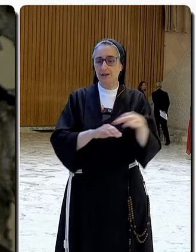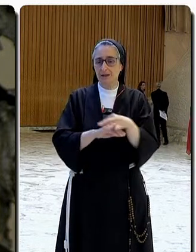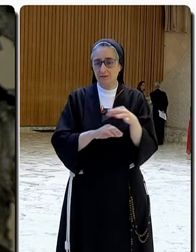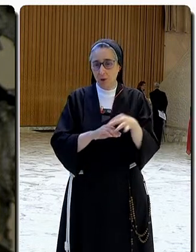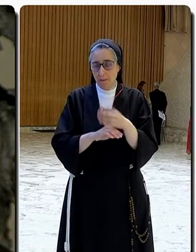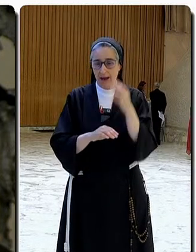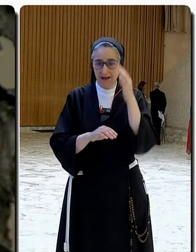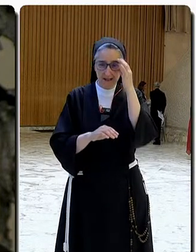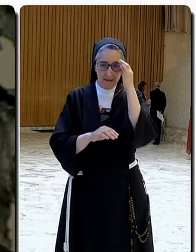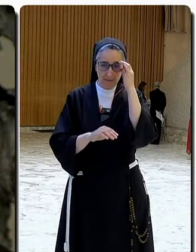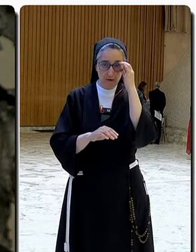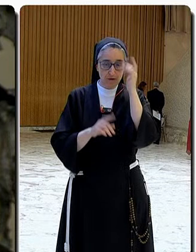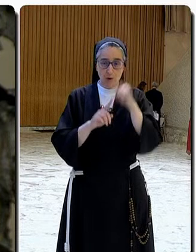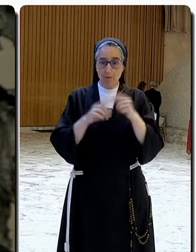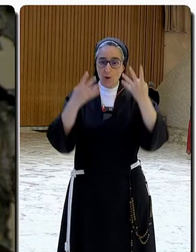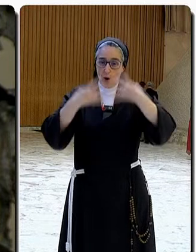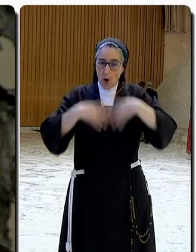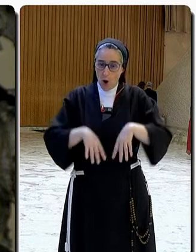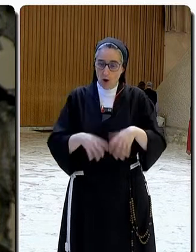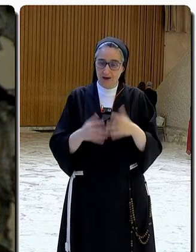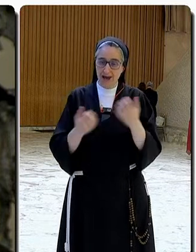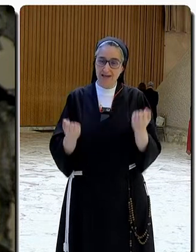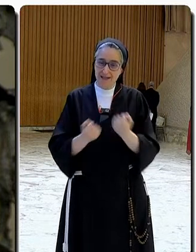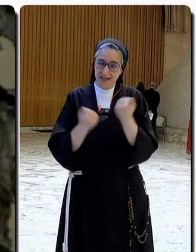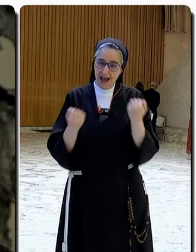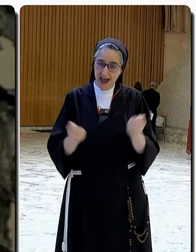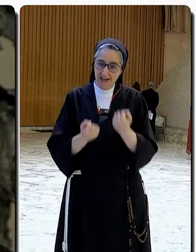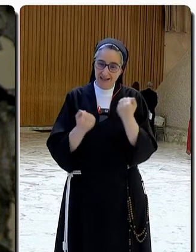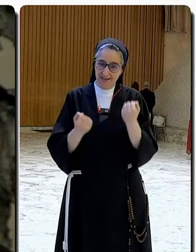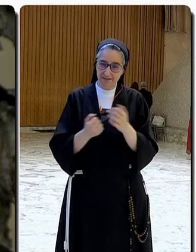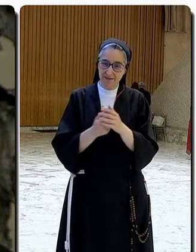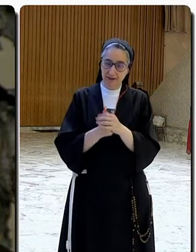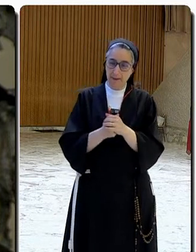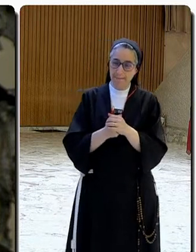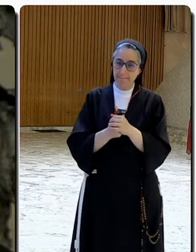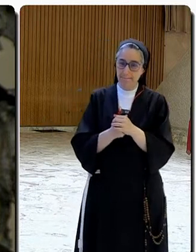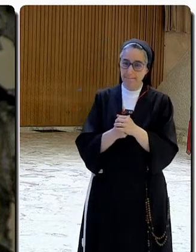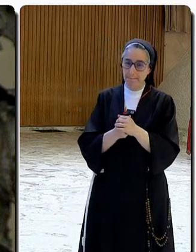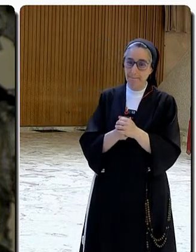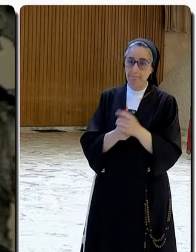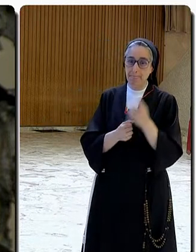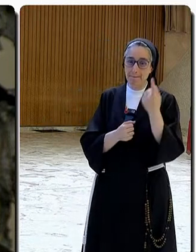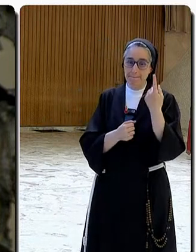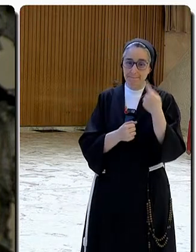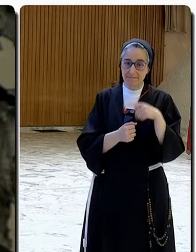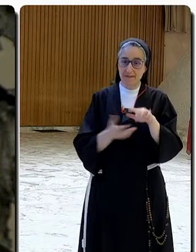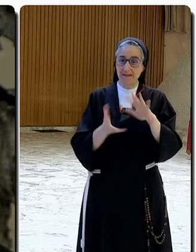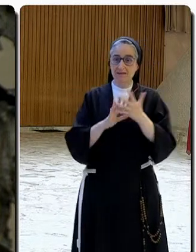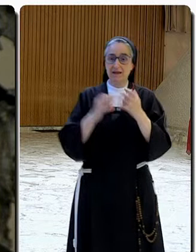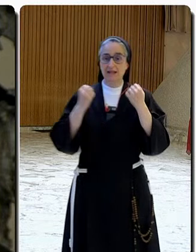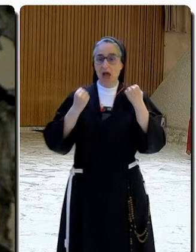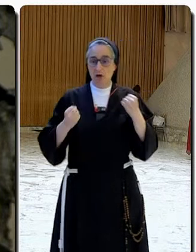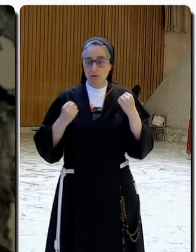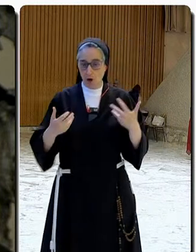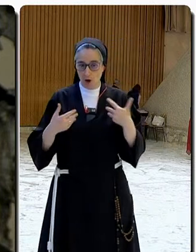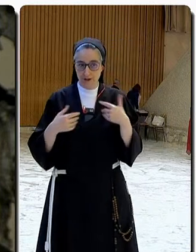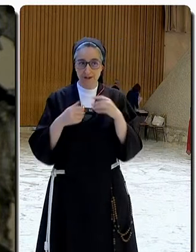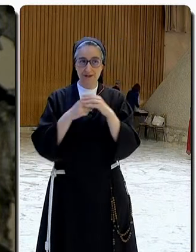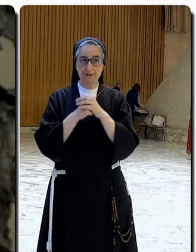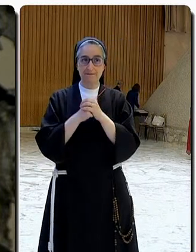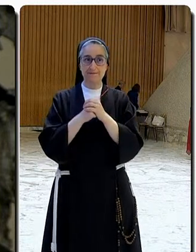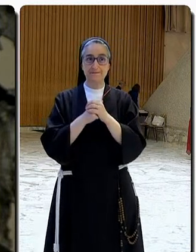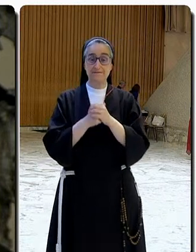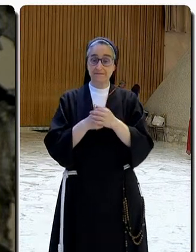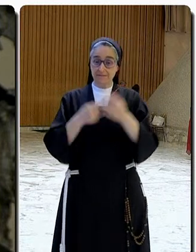nonché organizzare ritiri per le coppie già sposate, per rinforzarle.